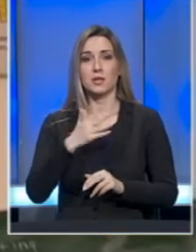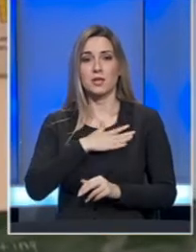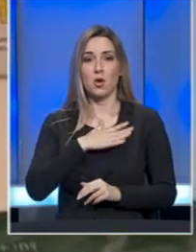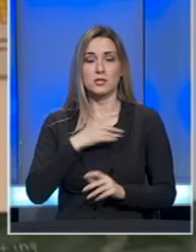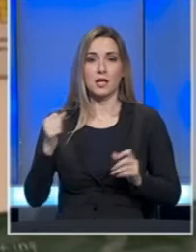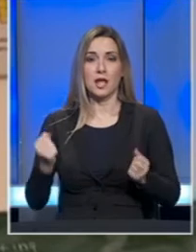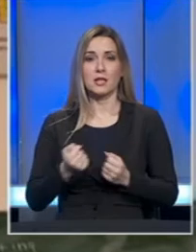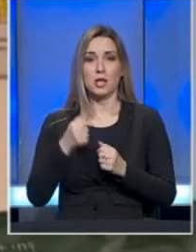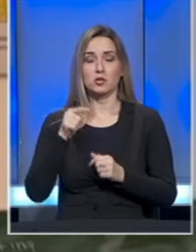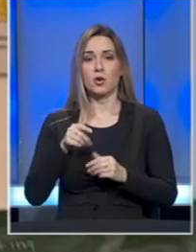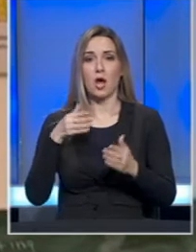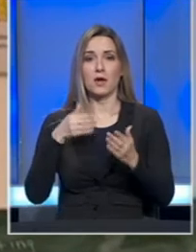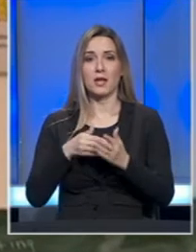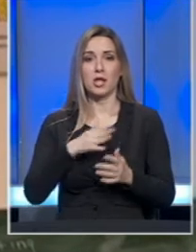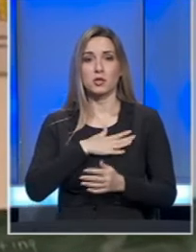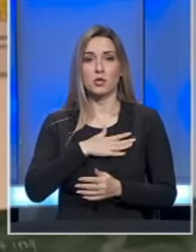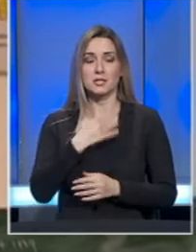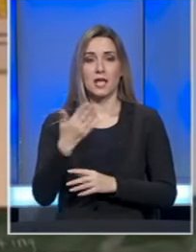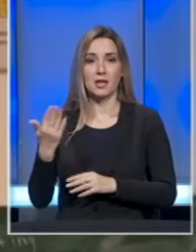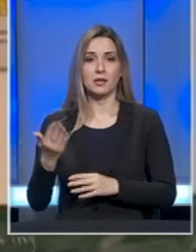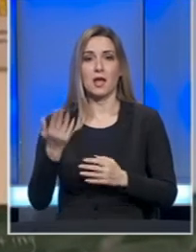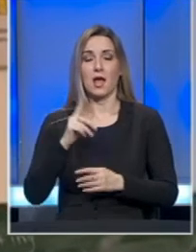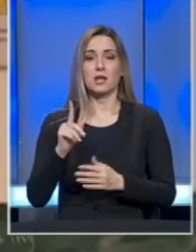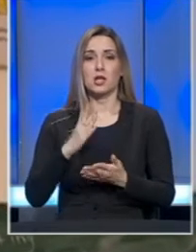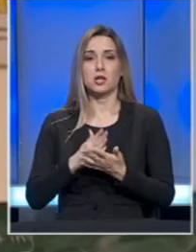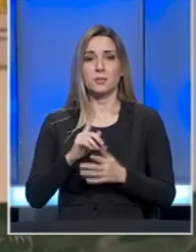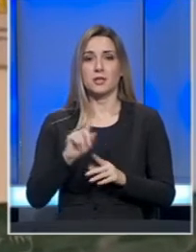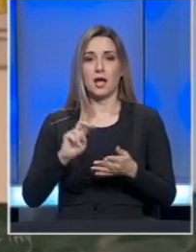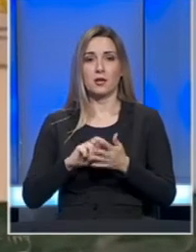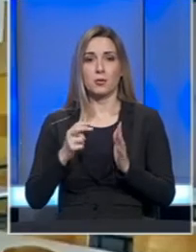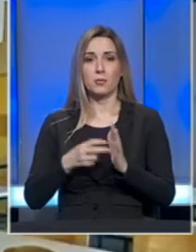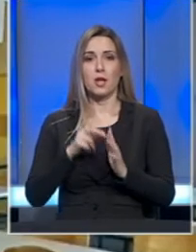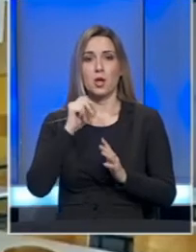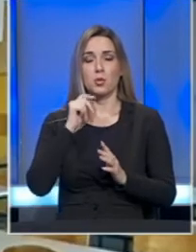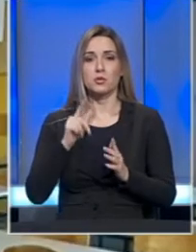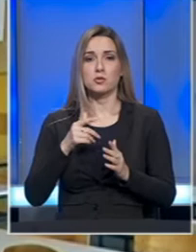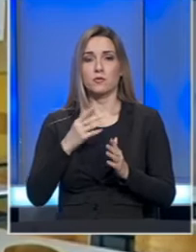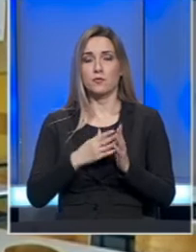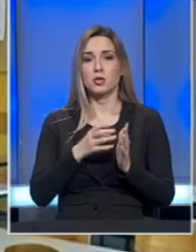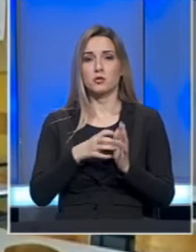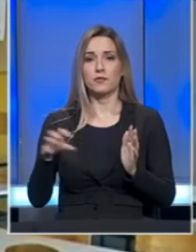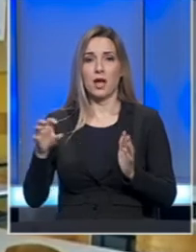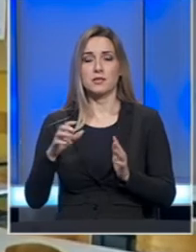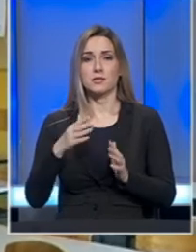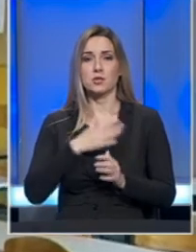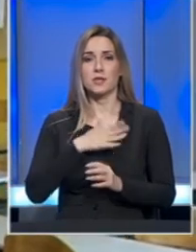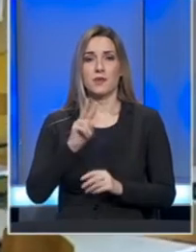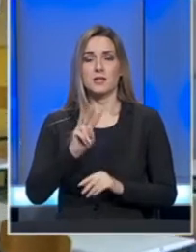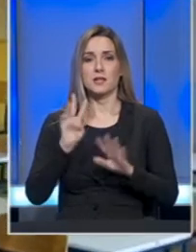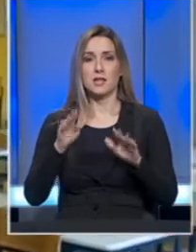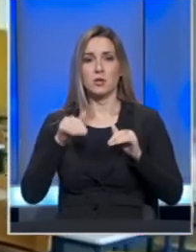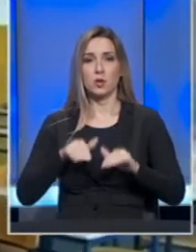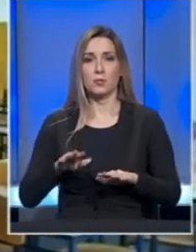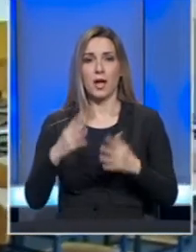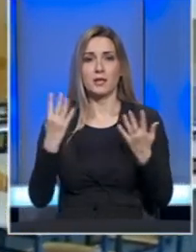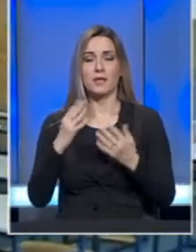vrlo teško na ovaj način ocjenjivanje. Međutim, neće biti nikakvih problema, ljudi su stvari već u fazi ocjenjivanja, i odnosno 29. maja